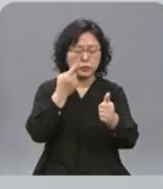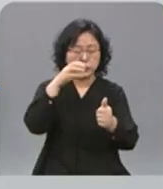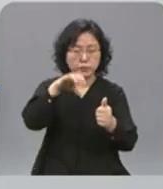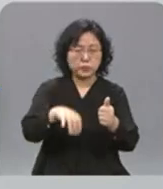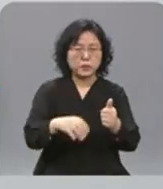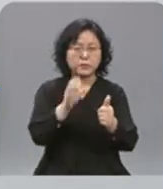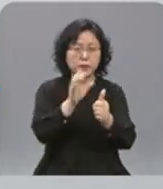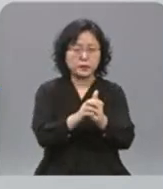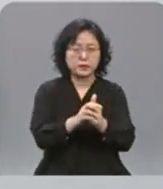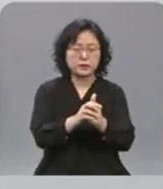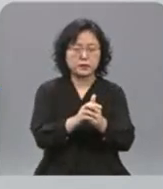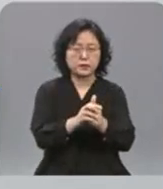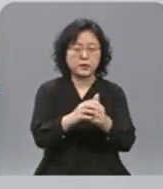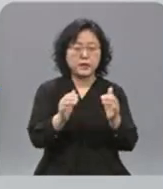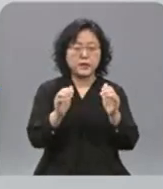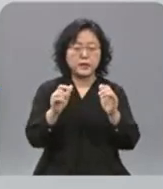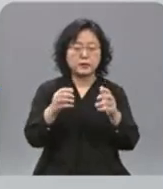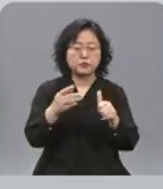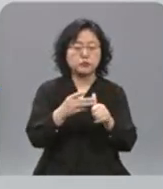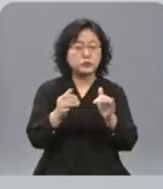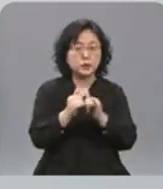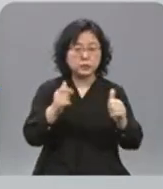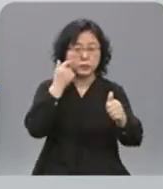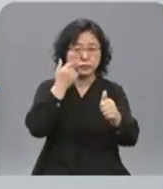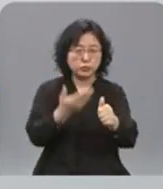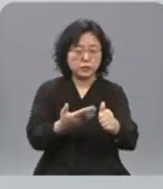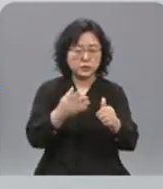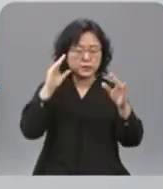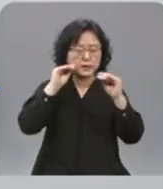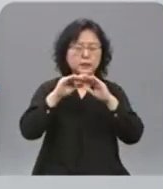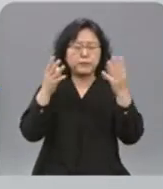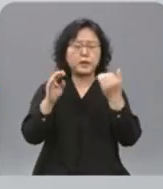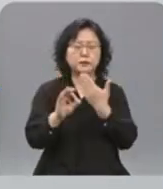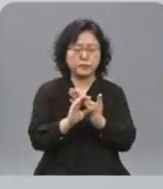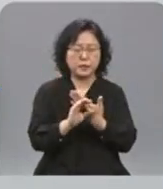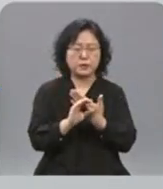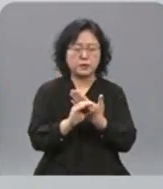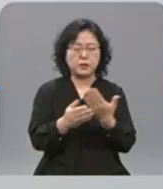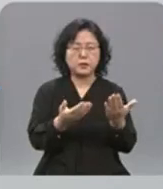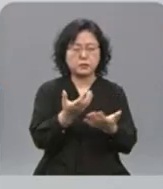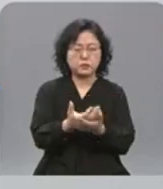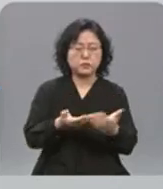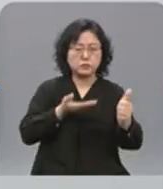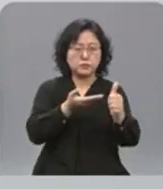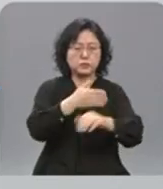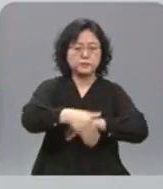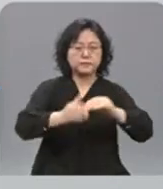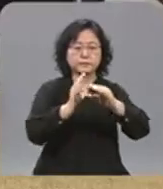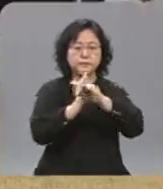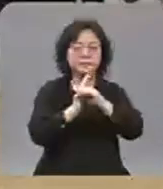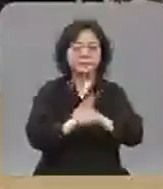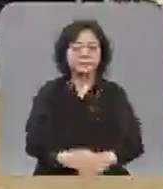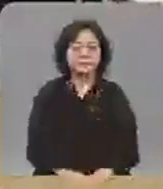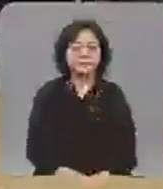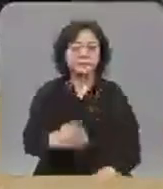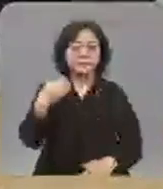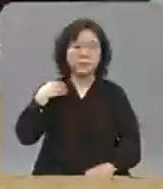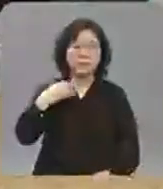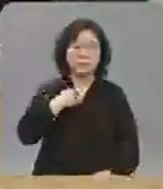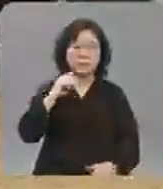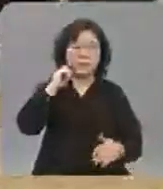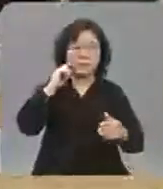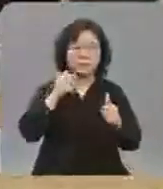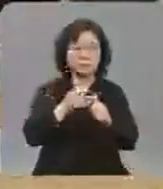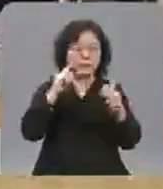의뢰해서 여론조사를 통해서 찬성이 많으면 유치 의향서를 제출토록 그렇게 하겠습니다. 무안군의